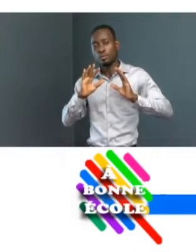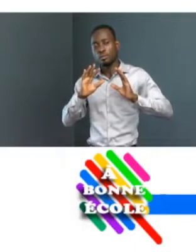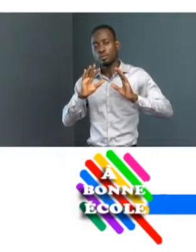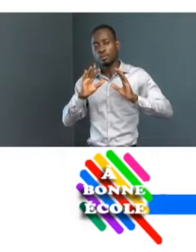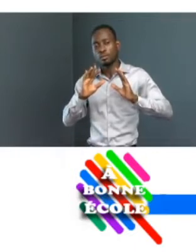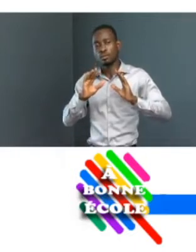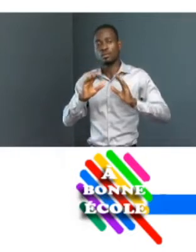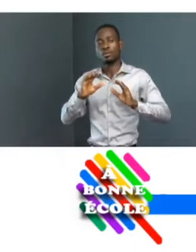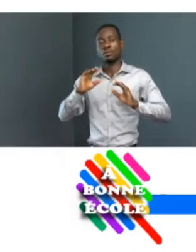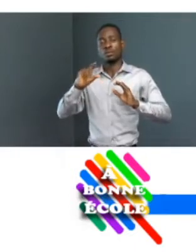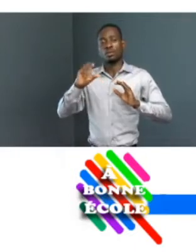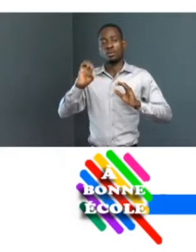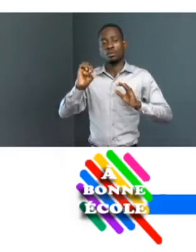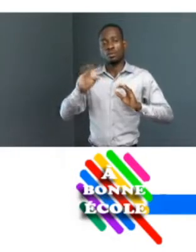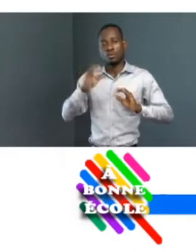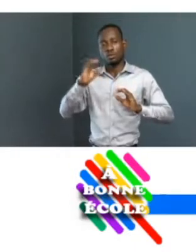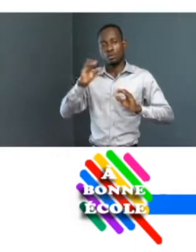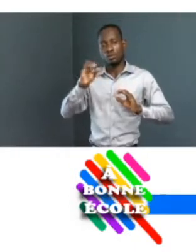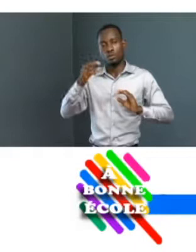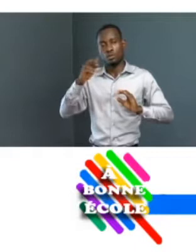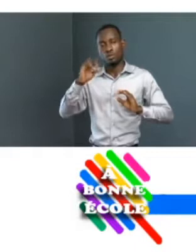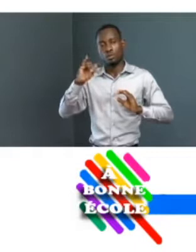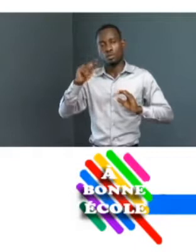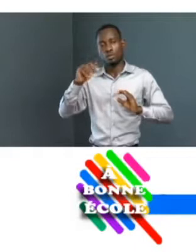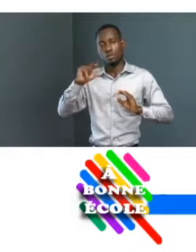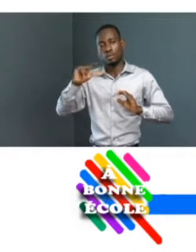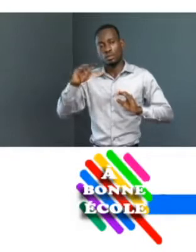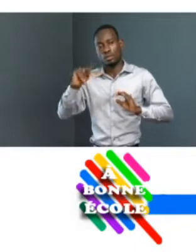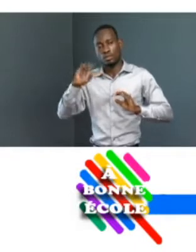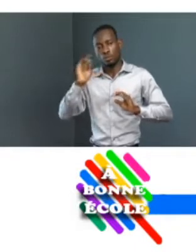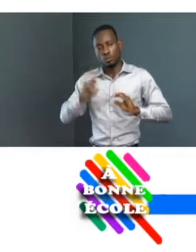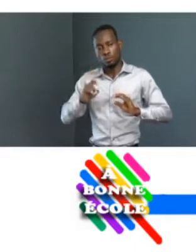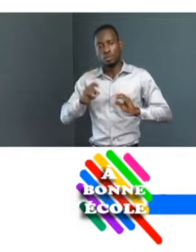le cristallin doit intervenir pour mettre